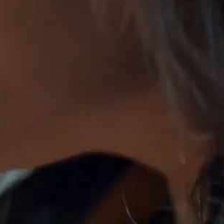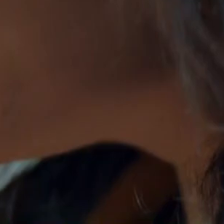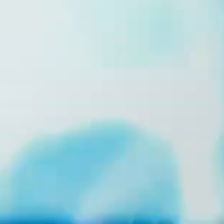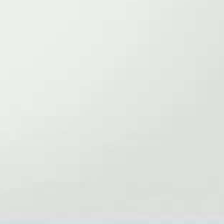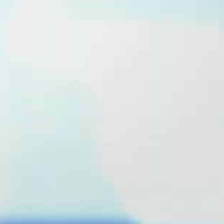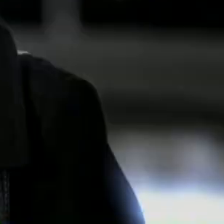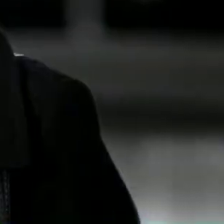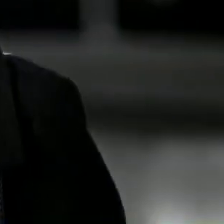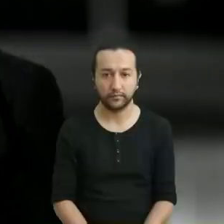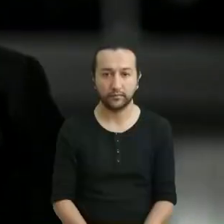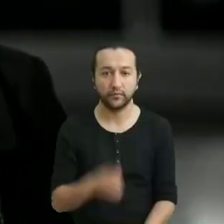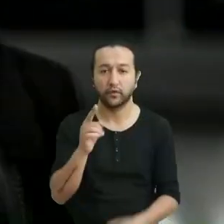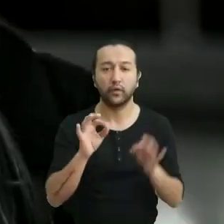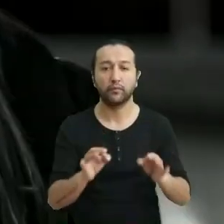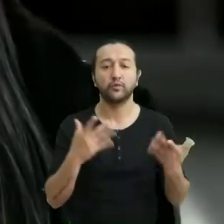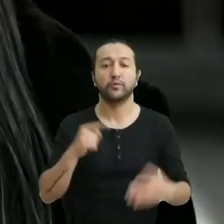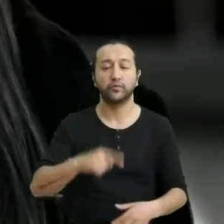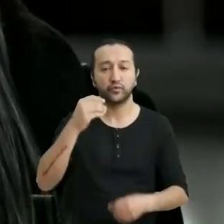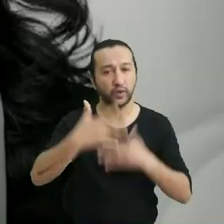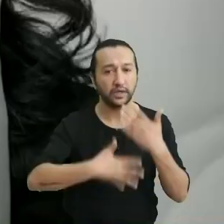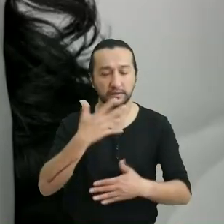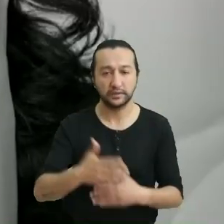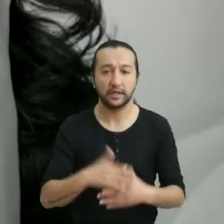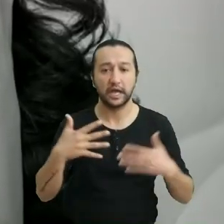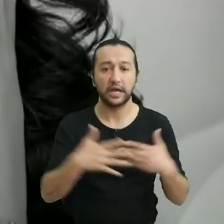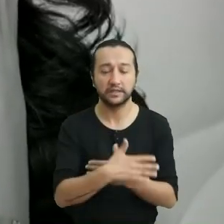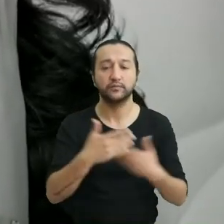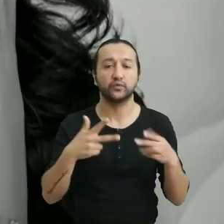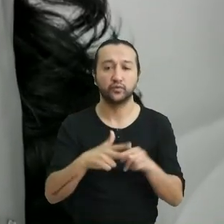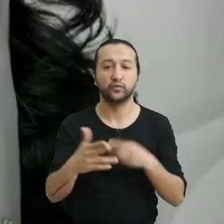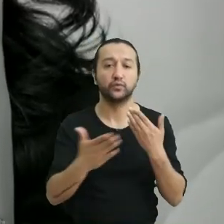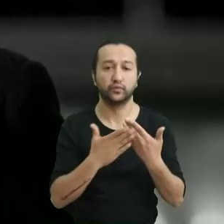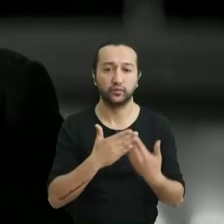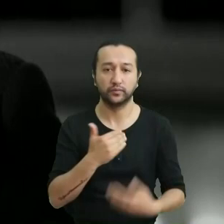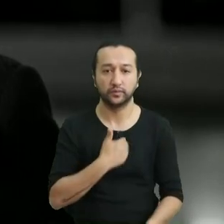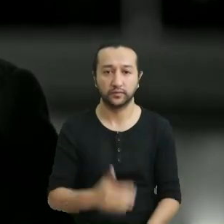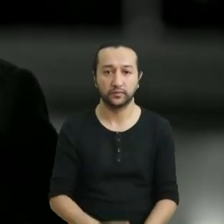Geçmiş. Mümkün değil. Bugün çok karışık. Akşam bir sünnet düğünümüz.